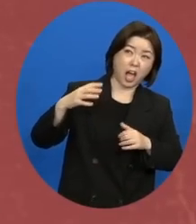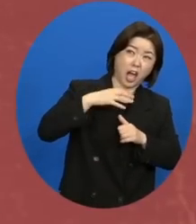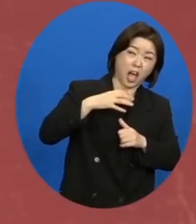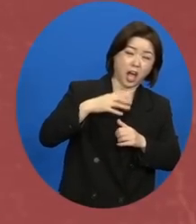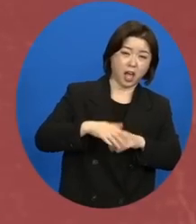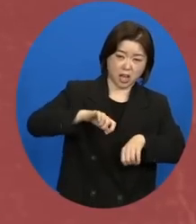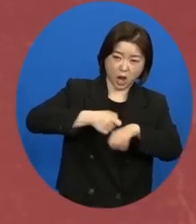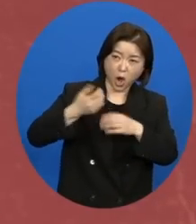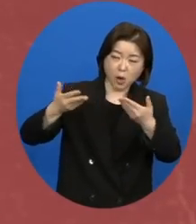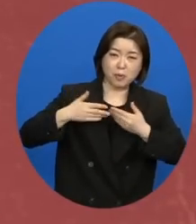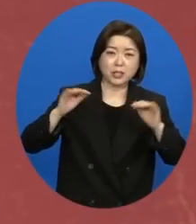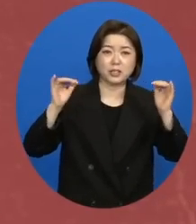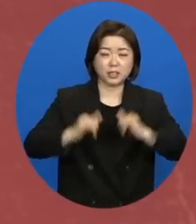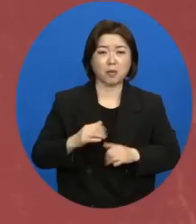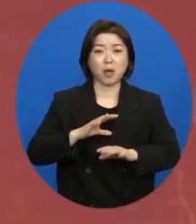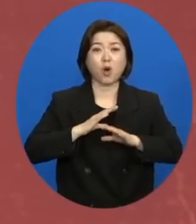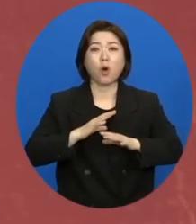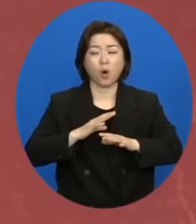봐. 겁나서.